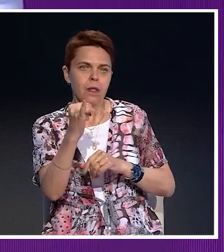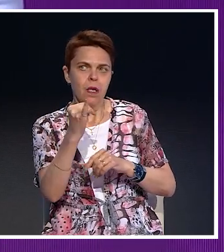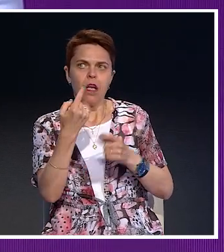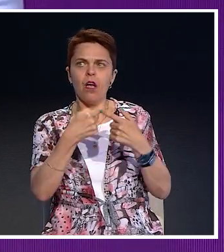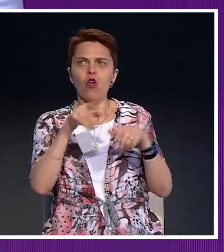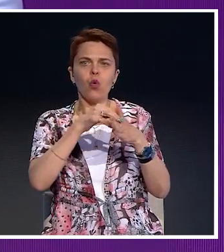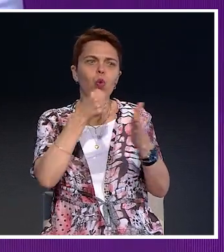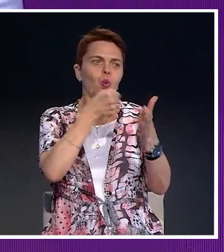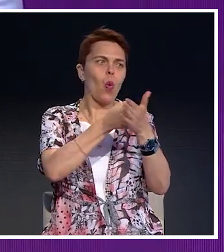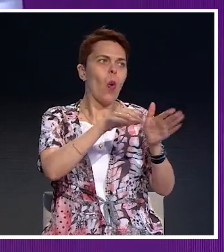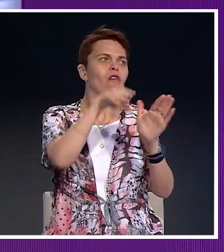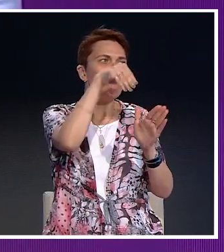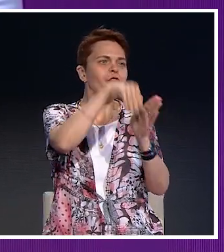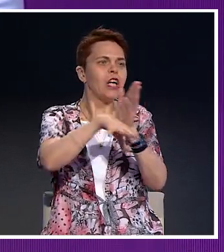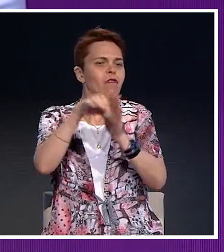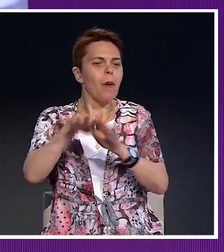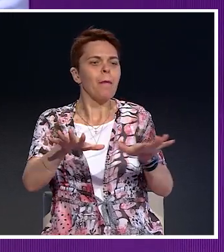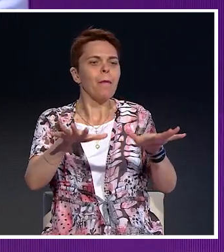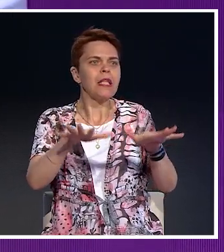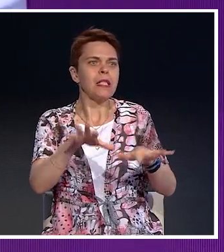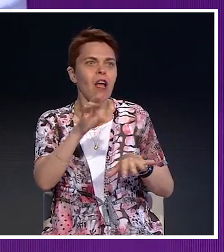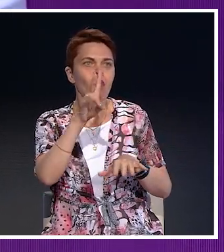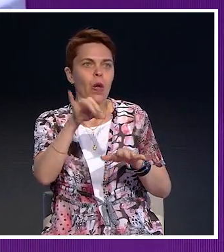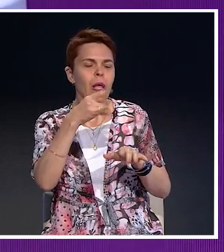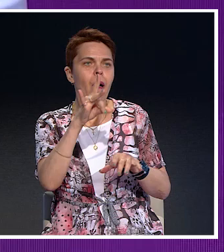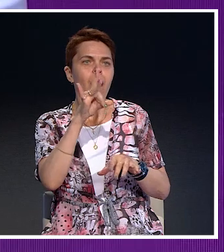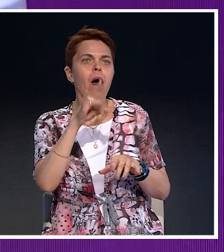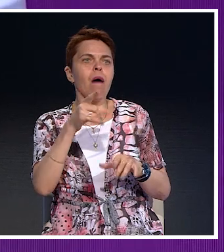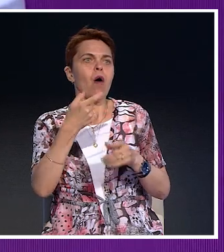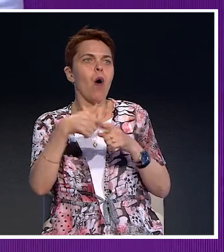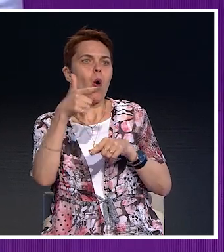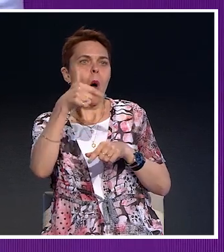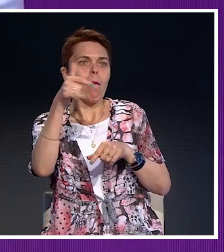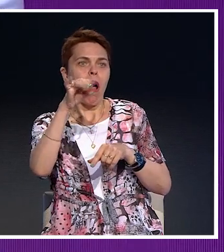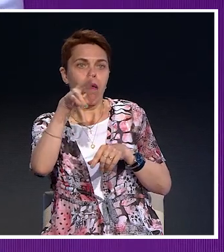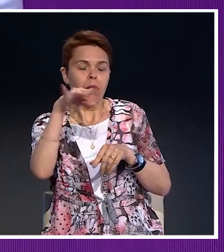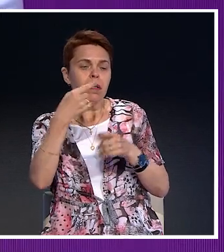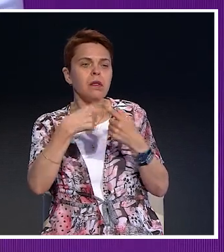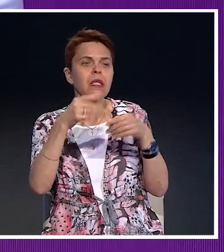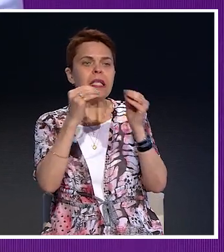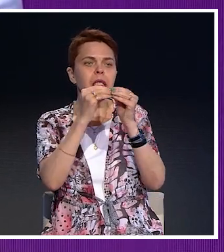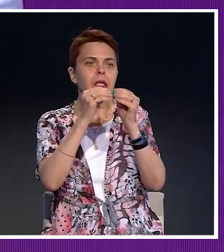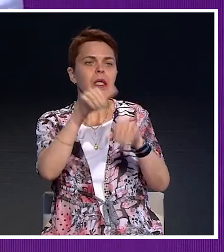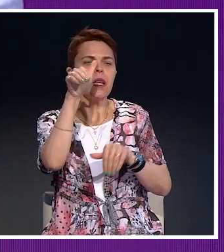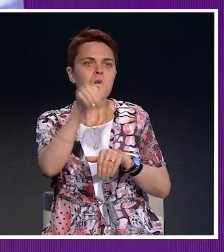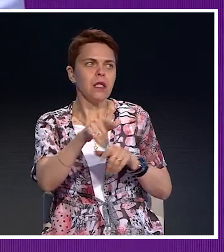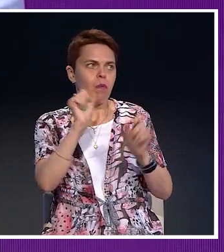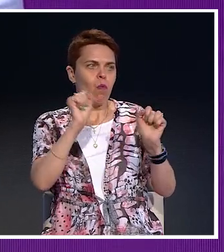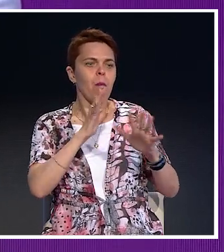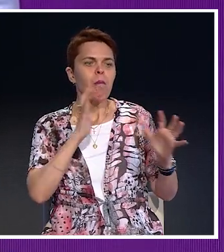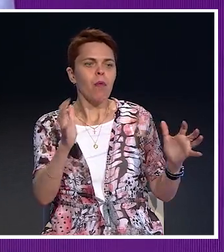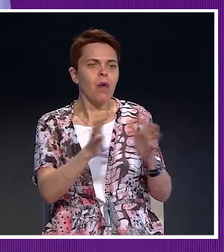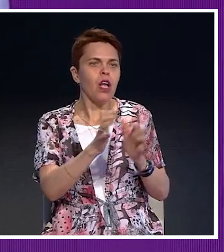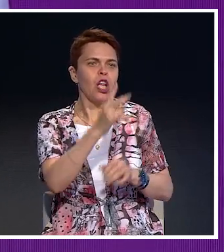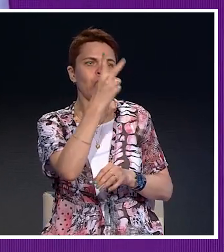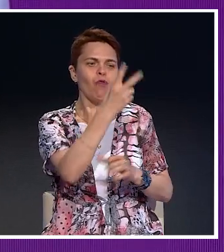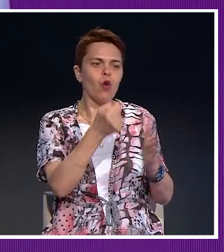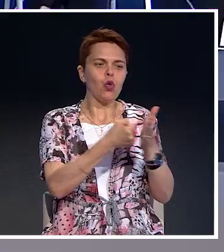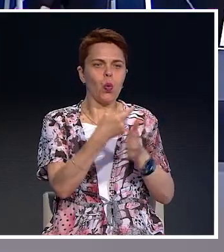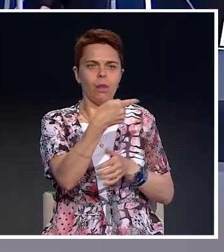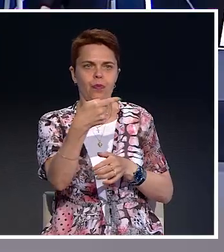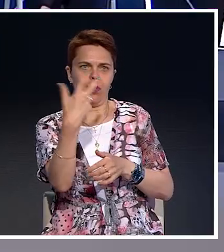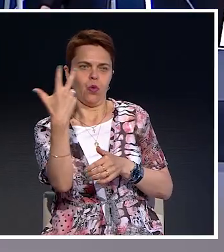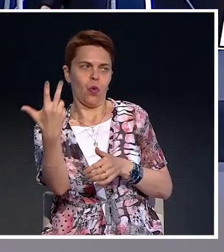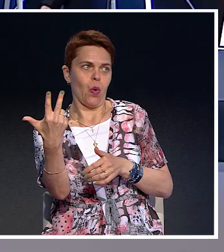щодо виборів до місцевої ради в громадах від 10 тисяч виборців має бути збережена пропорція